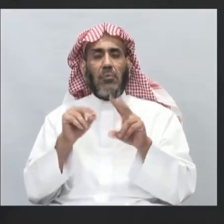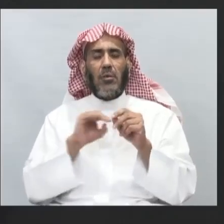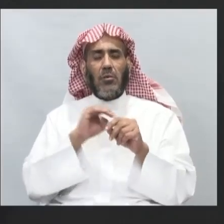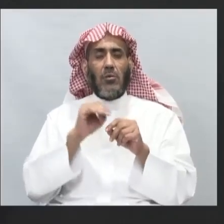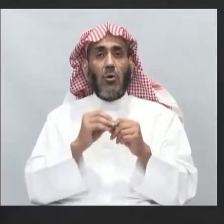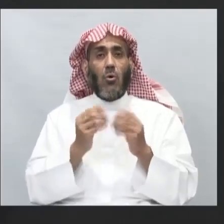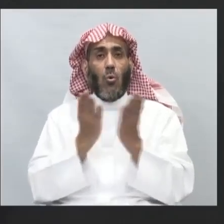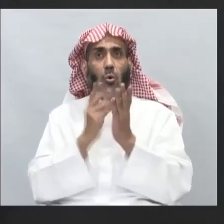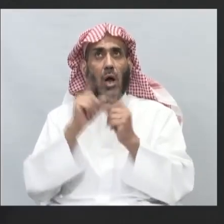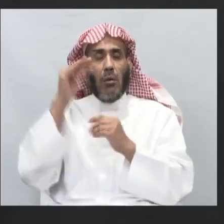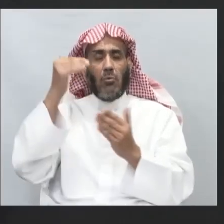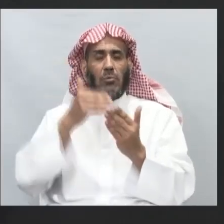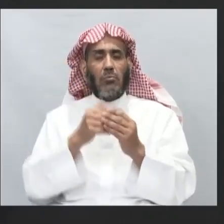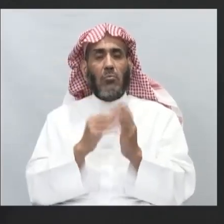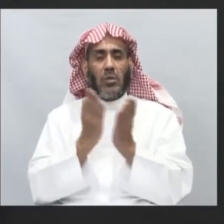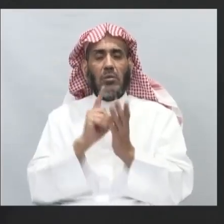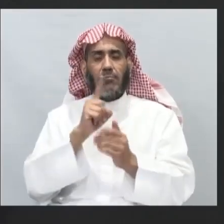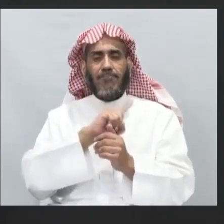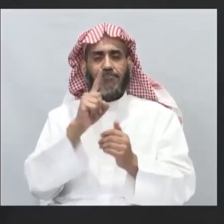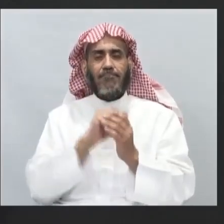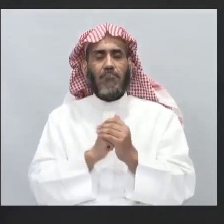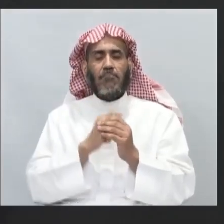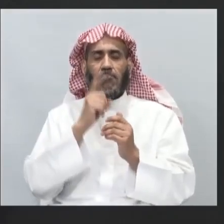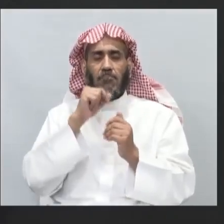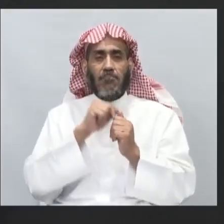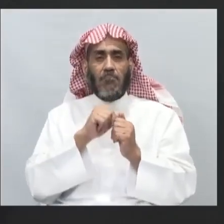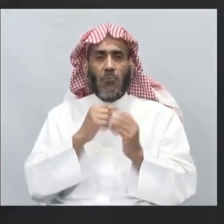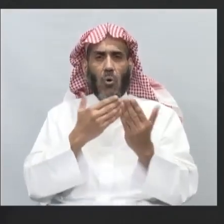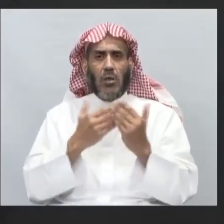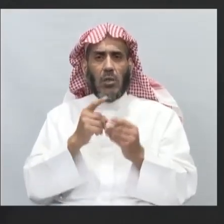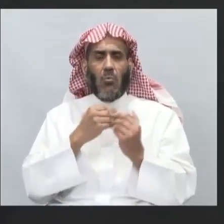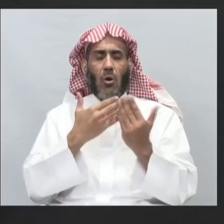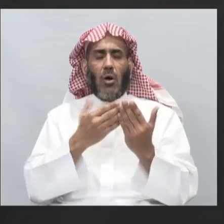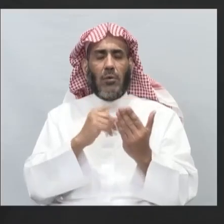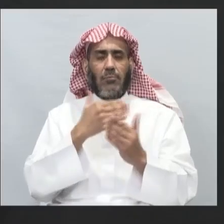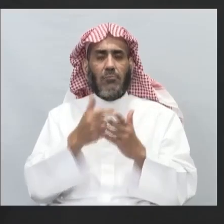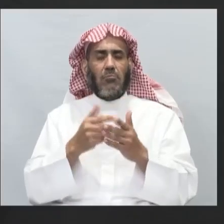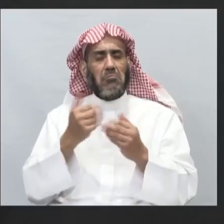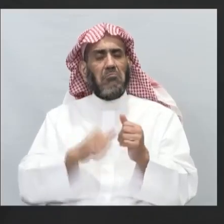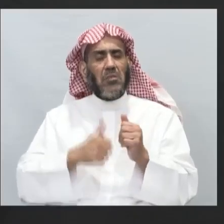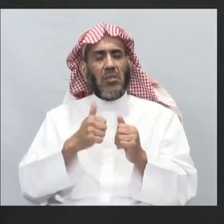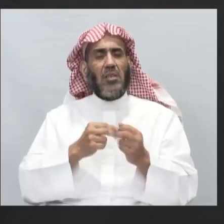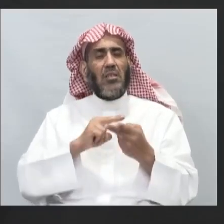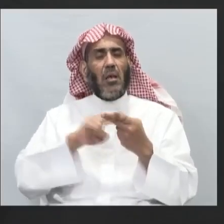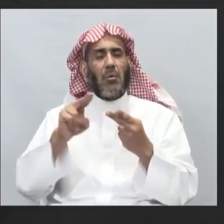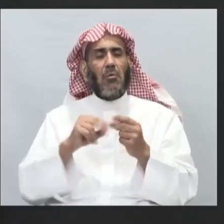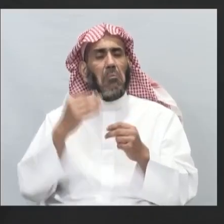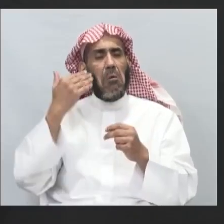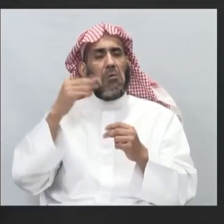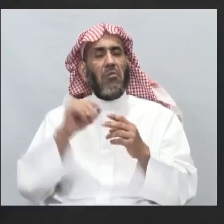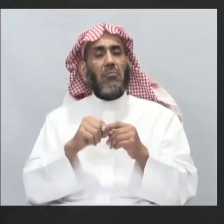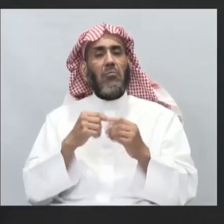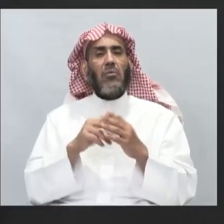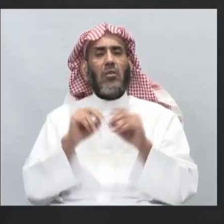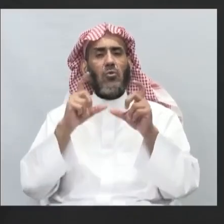الاجابه قرانا منزلا ونصا مقدسا بمعنى انه لا يقدم ولا يؤخر فيها تستطيع التعبير وفق ما رايته